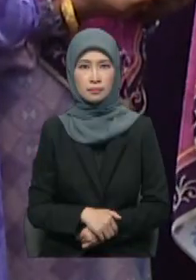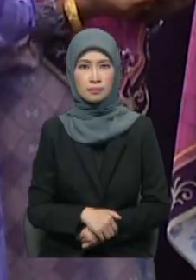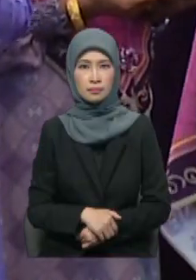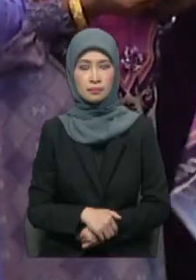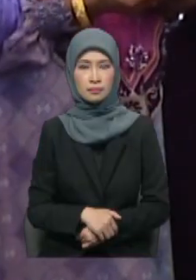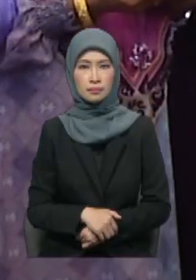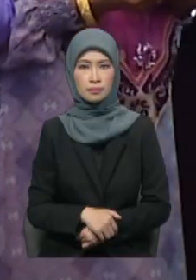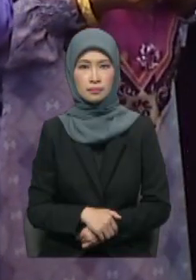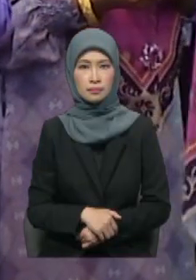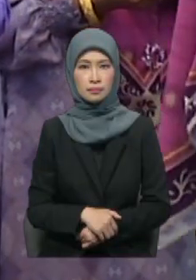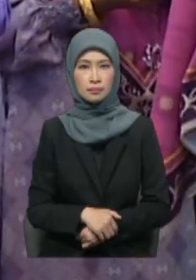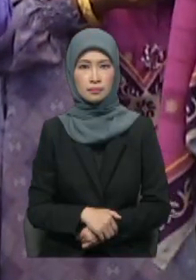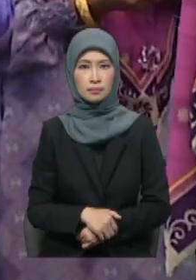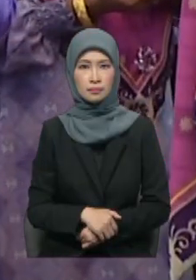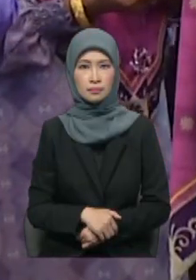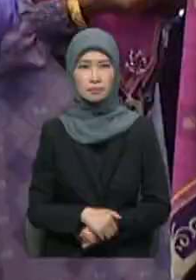ab